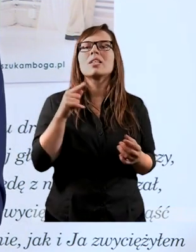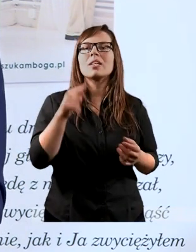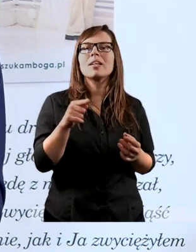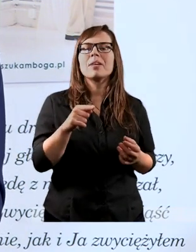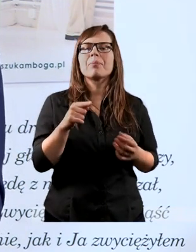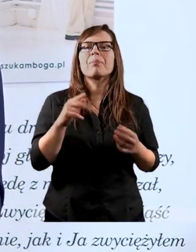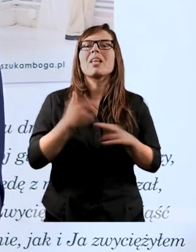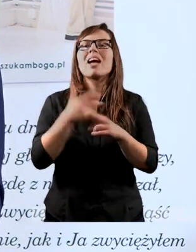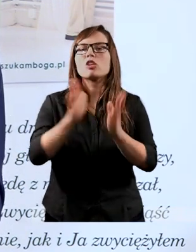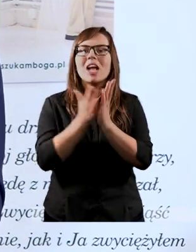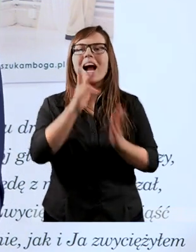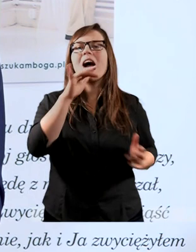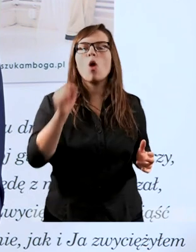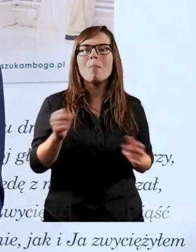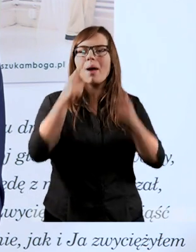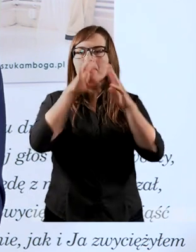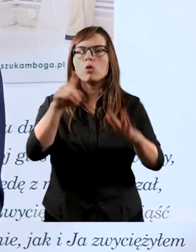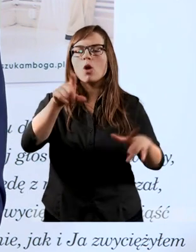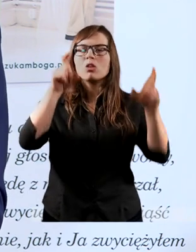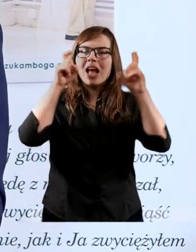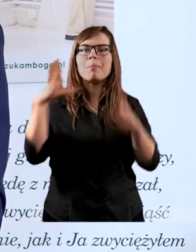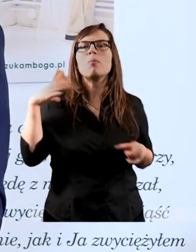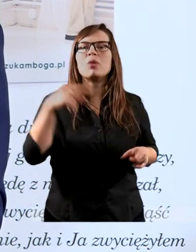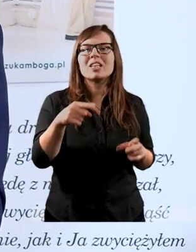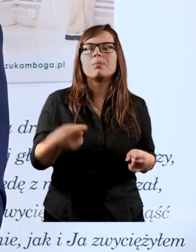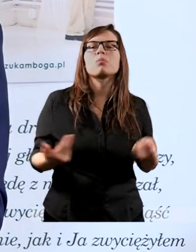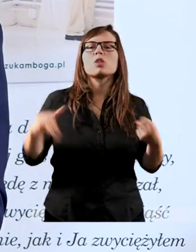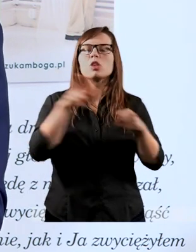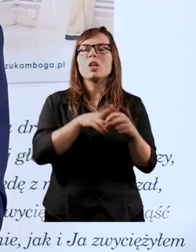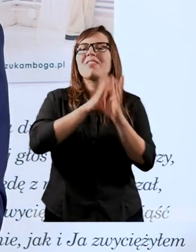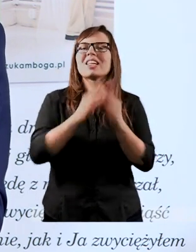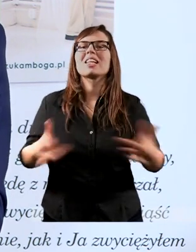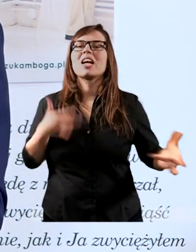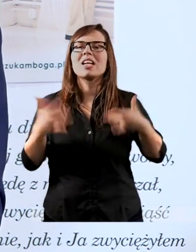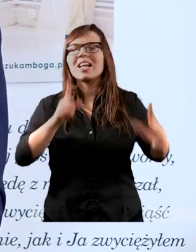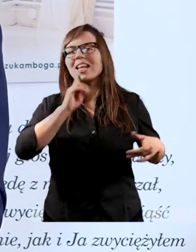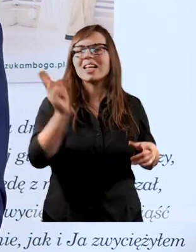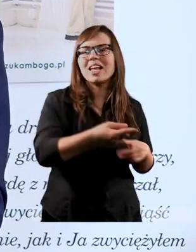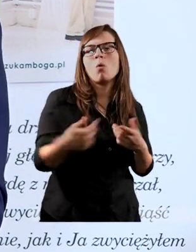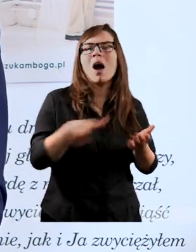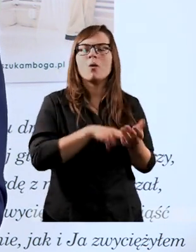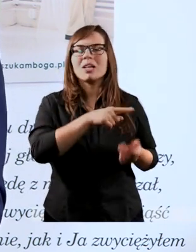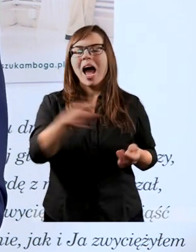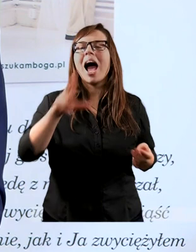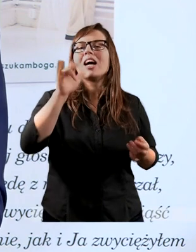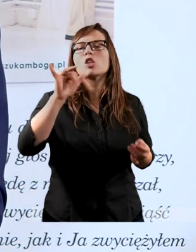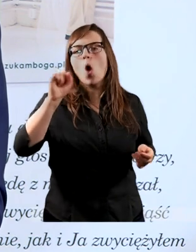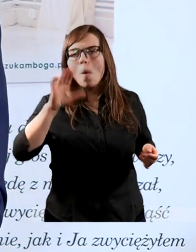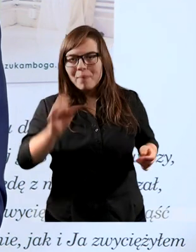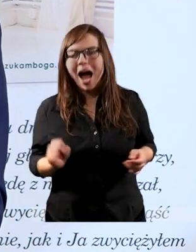odwołam, Księga Hioba pokazuje, że to diabeł był tym, który wszystkie cierpienia zsyłał na